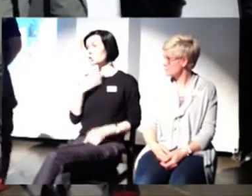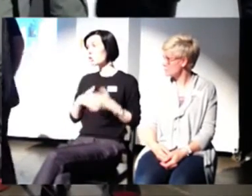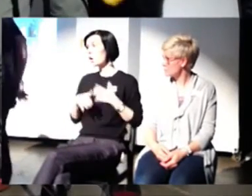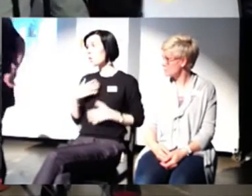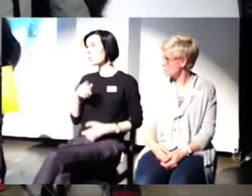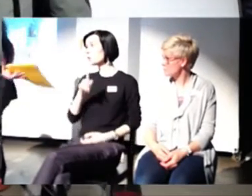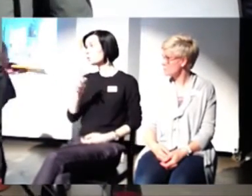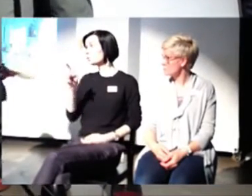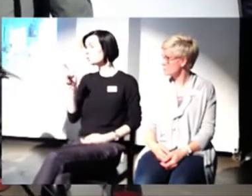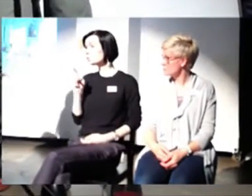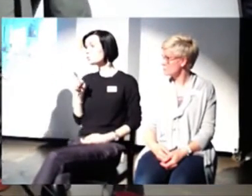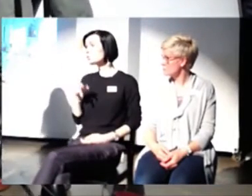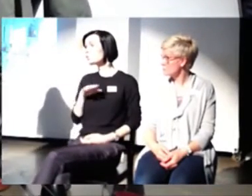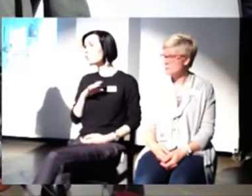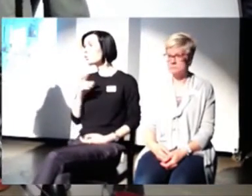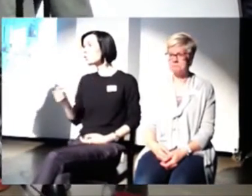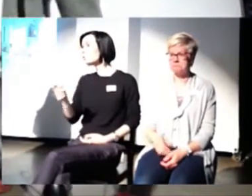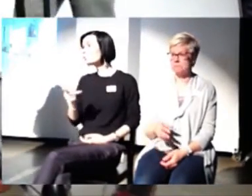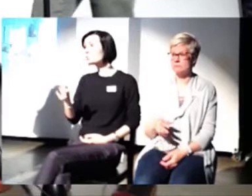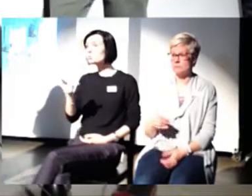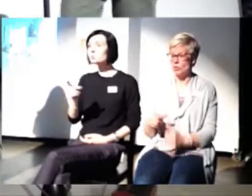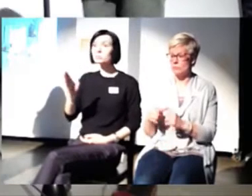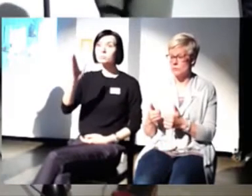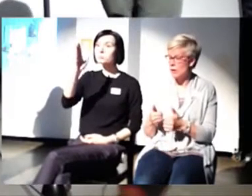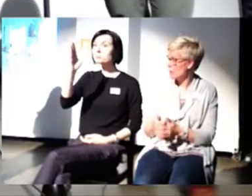No, jos olisi vaikka heti ollut jotain kysyttävää, niin...